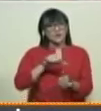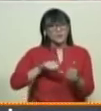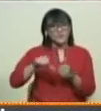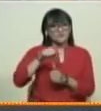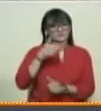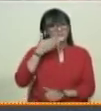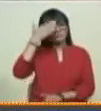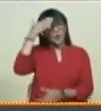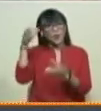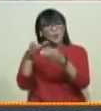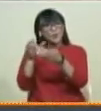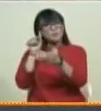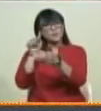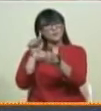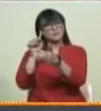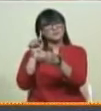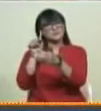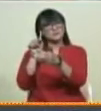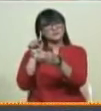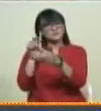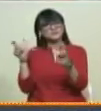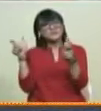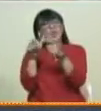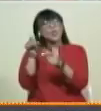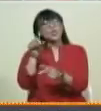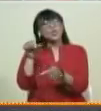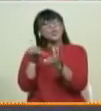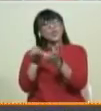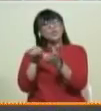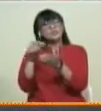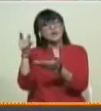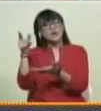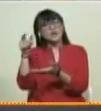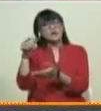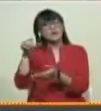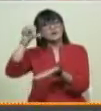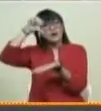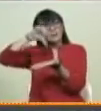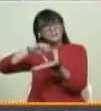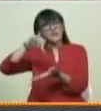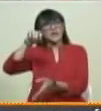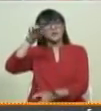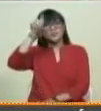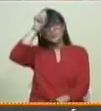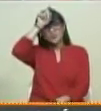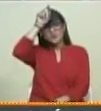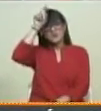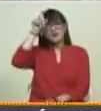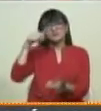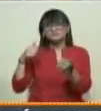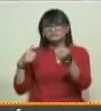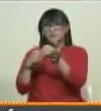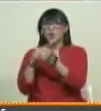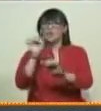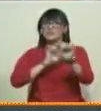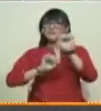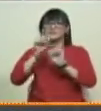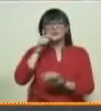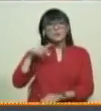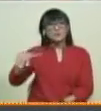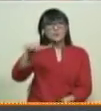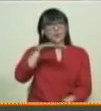Islámica que se va a reunir en Estambul el día de mañana. Todo nuestro respaldo en la defensa del pueblo